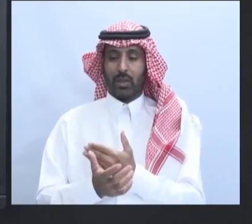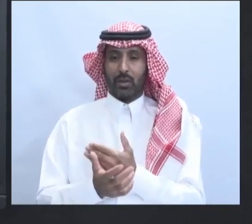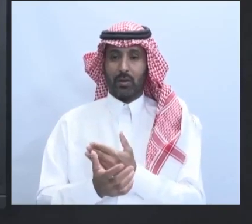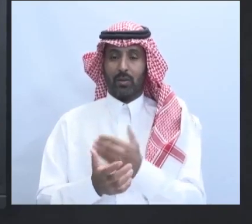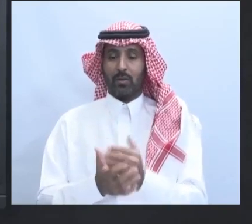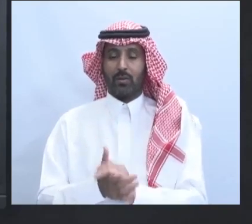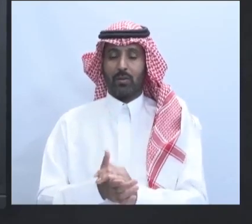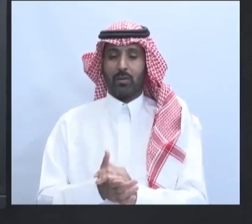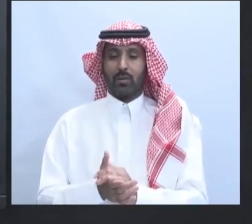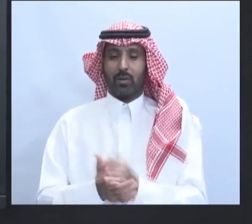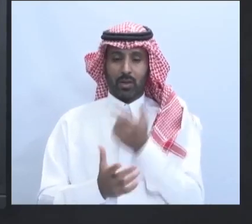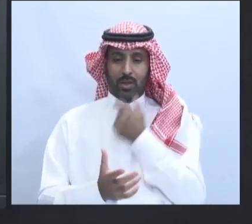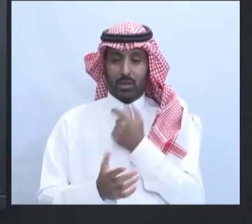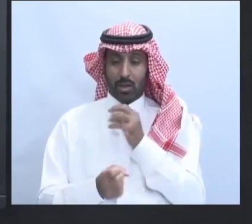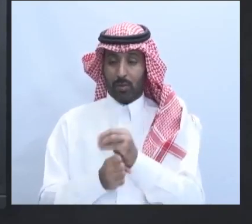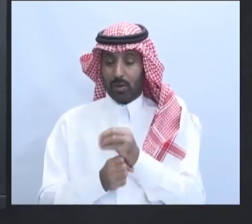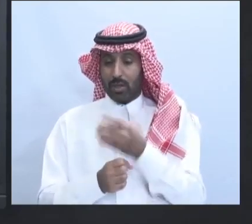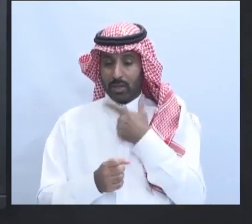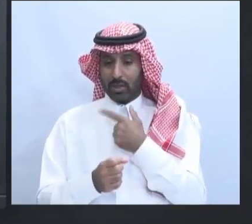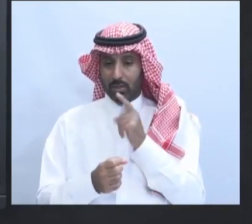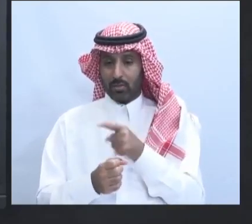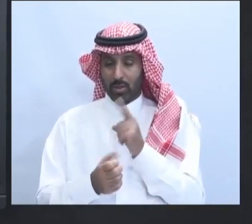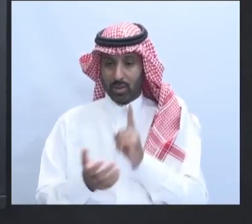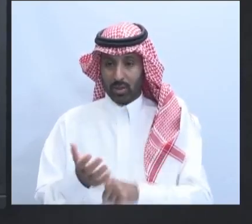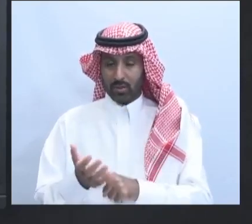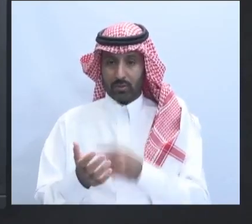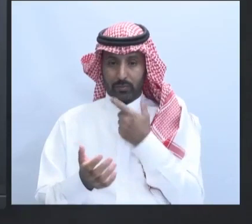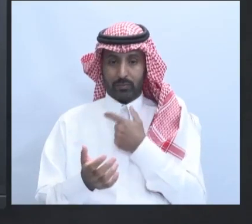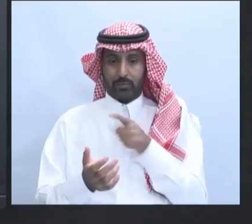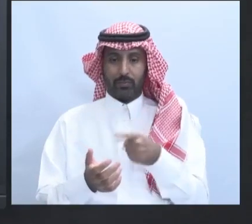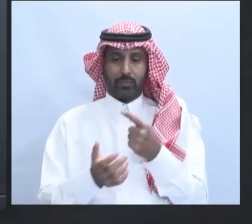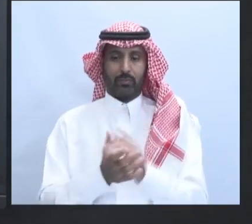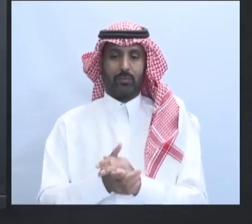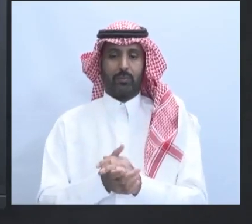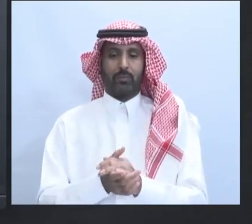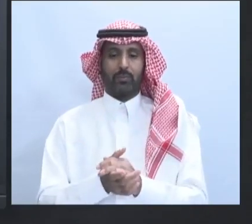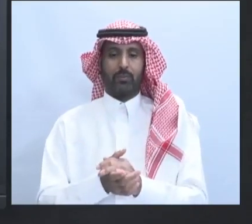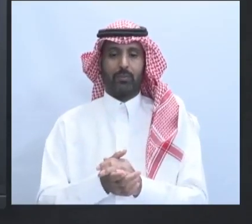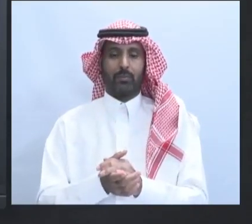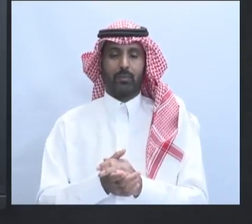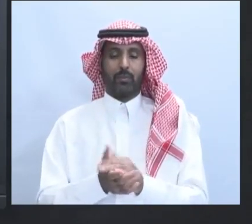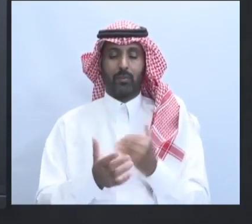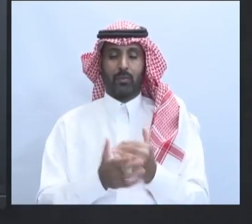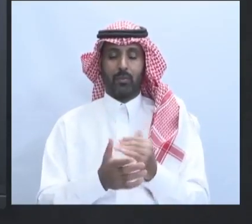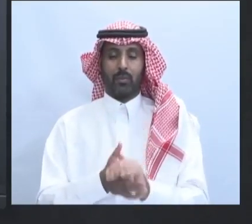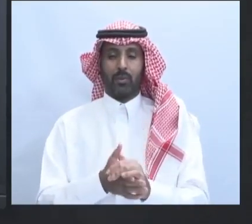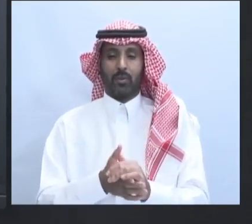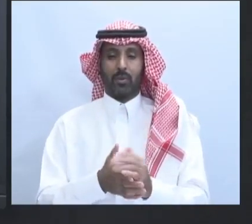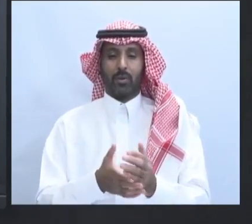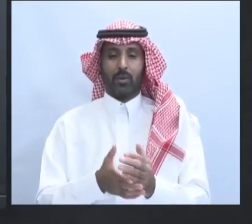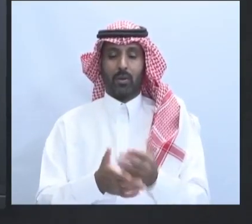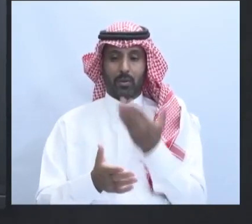الاحاديث او او التابعين الا ما ثبتنا من صحتي فاذا لم يثبت ذلك فالواجب